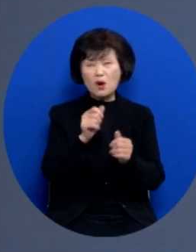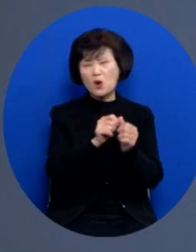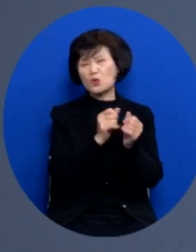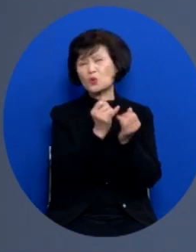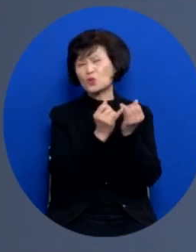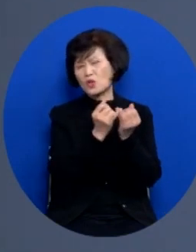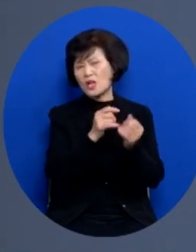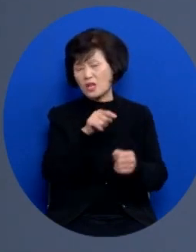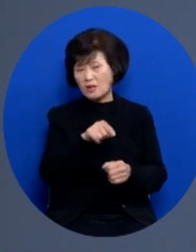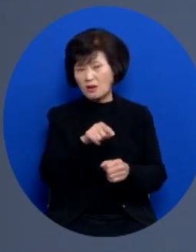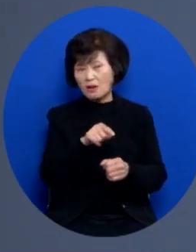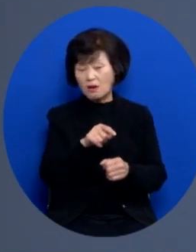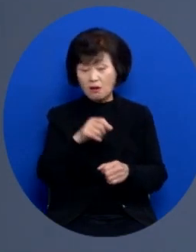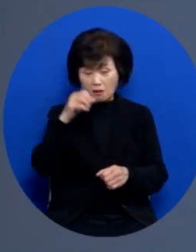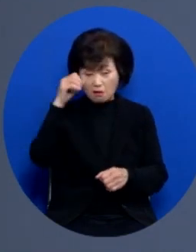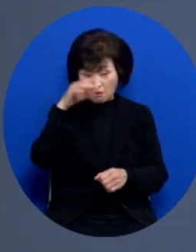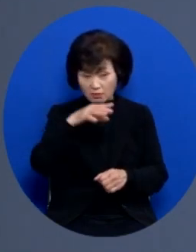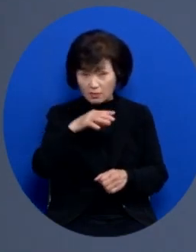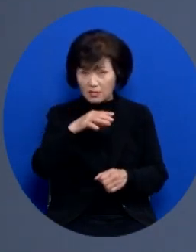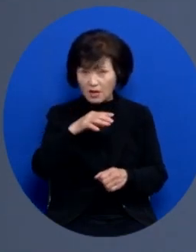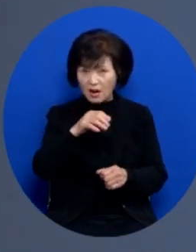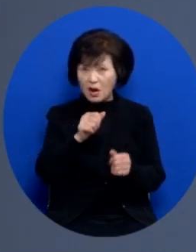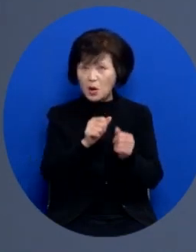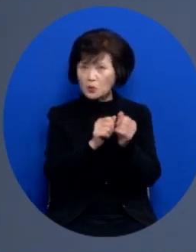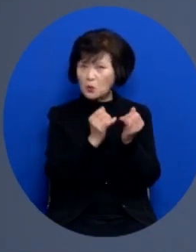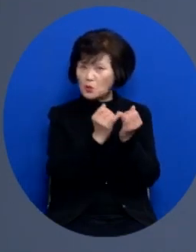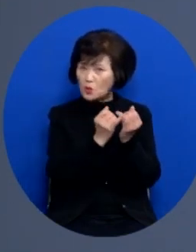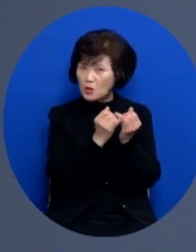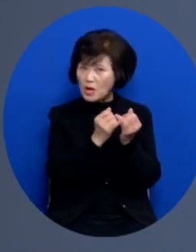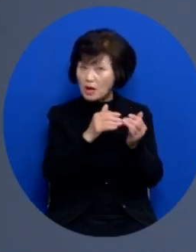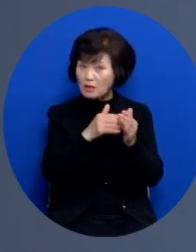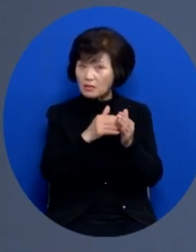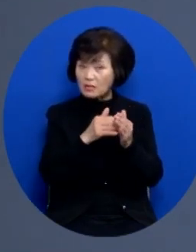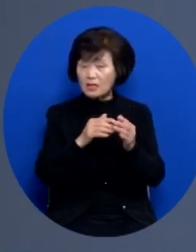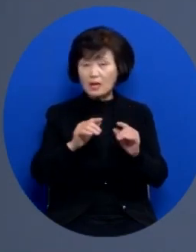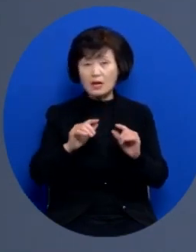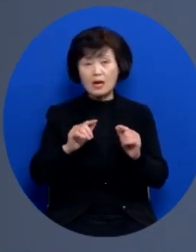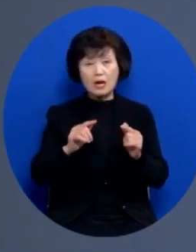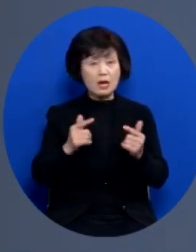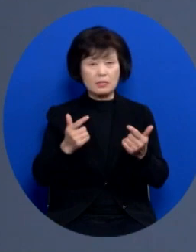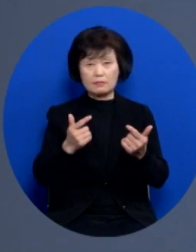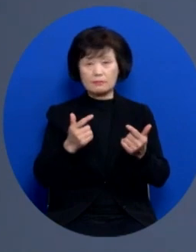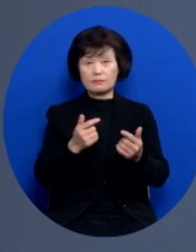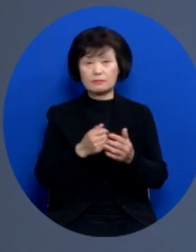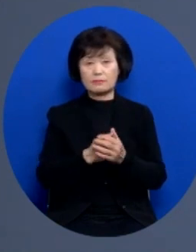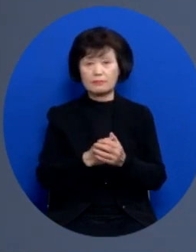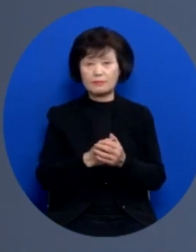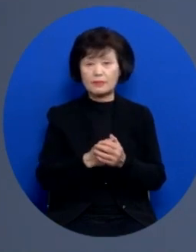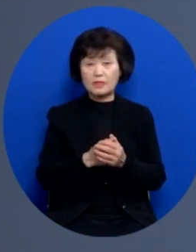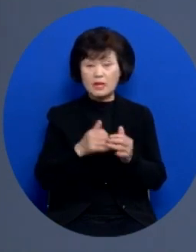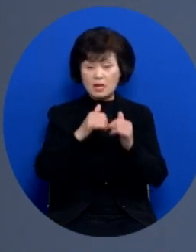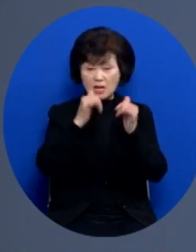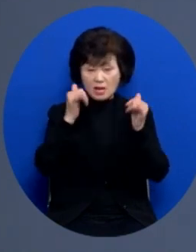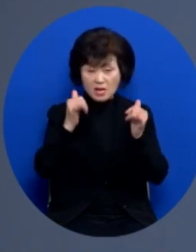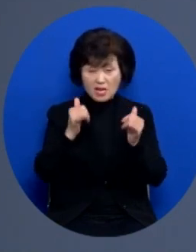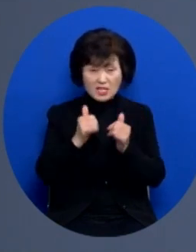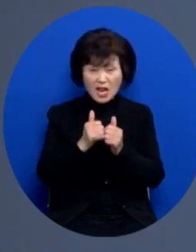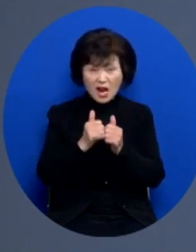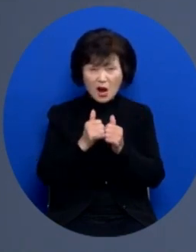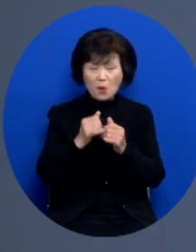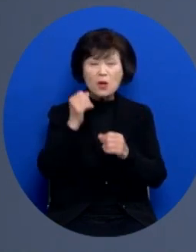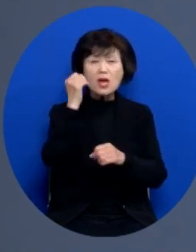동성애가 단순한 동성애로 떨어진 것이 아니라 네오마르크시즘에 의해서 사회 기반을